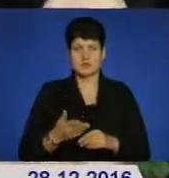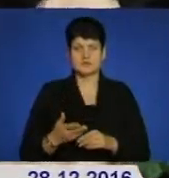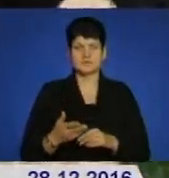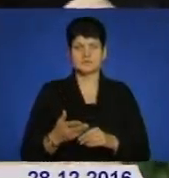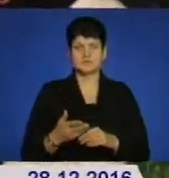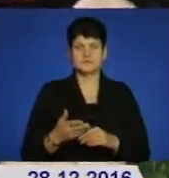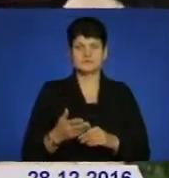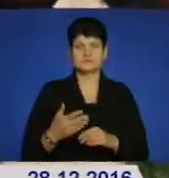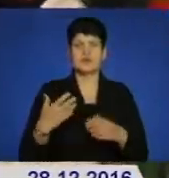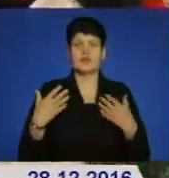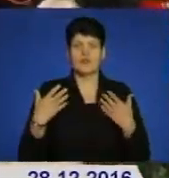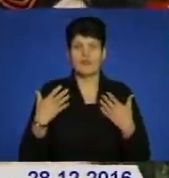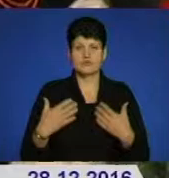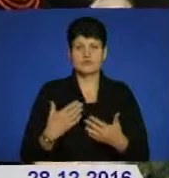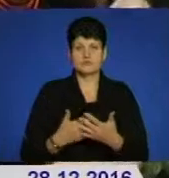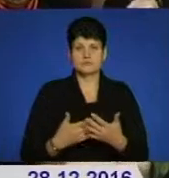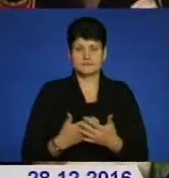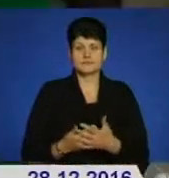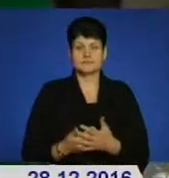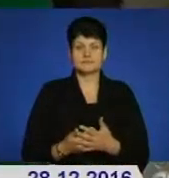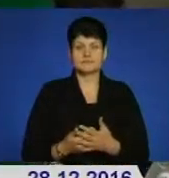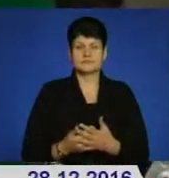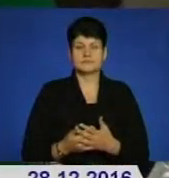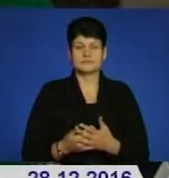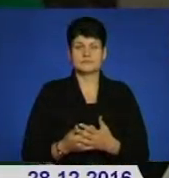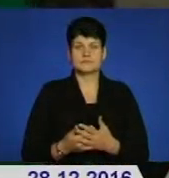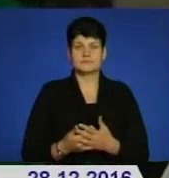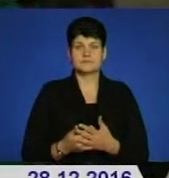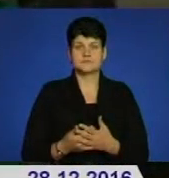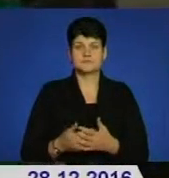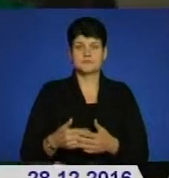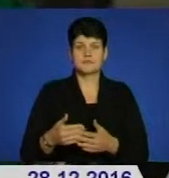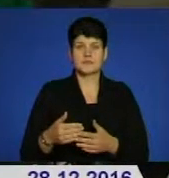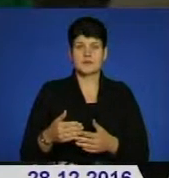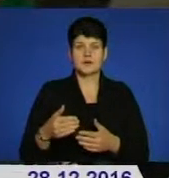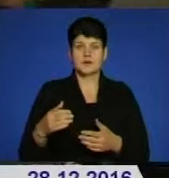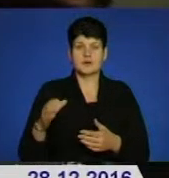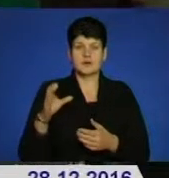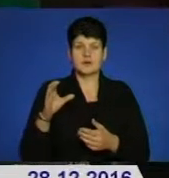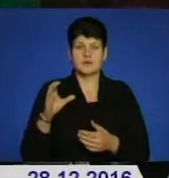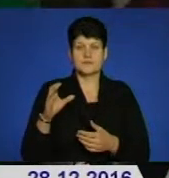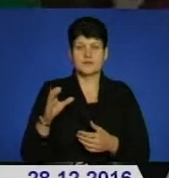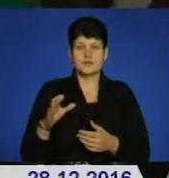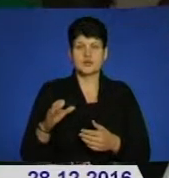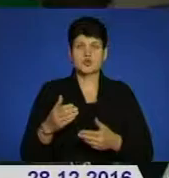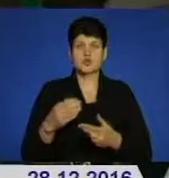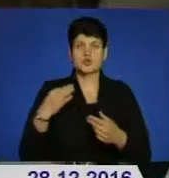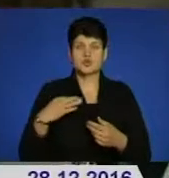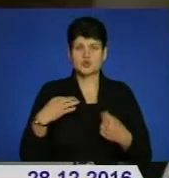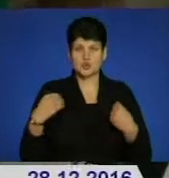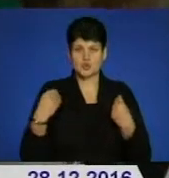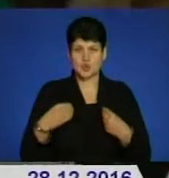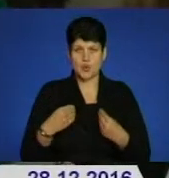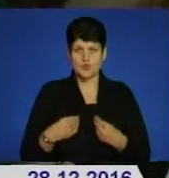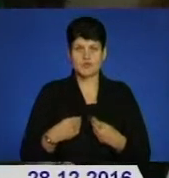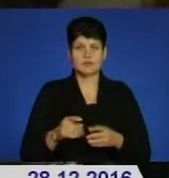ну, вже стилізована жилетка, правда. Наприклад, сорочки з села Серафинці Городенського району, абсолютно унікальна річ.